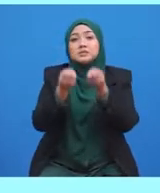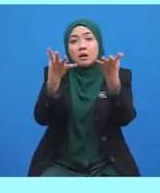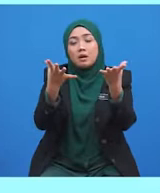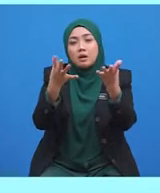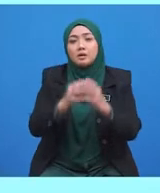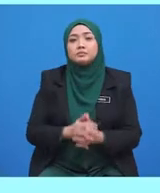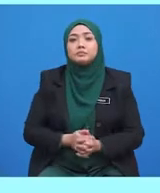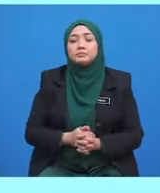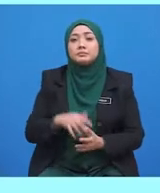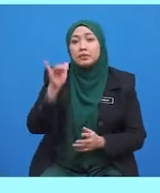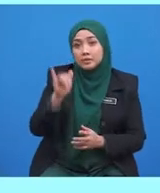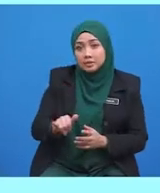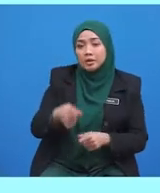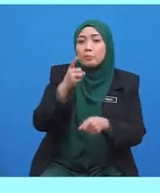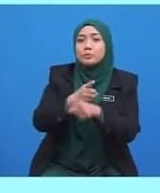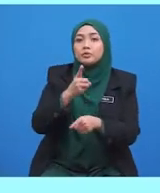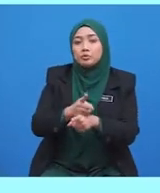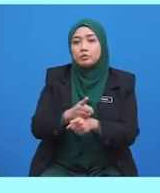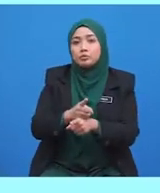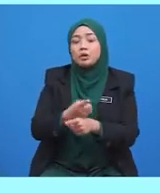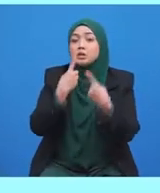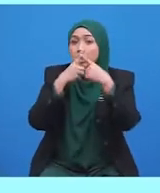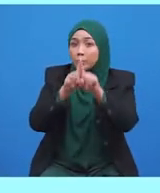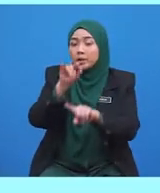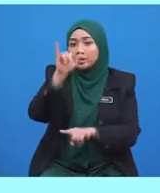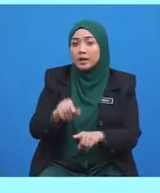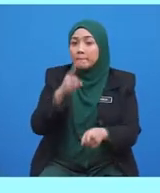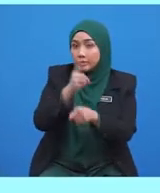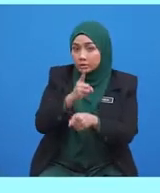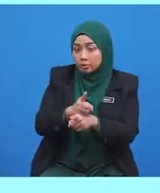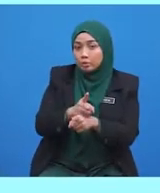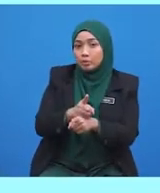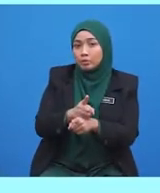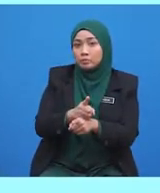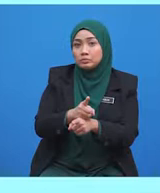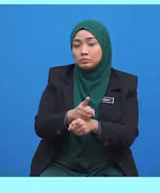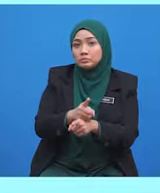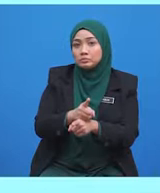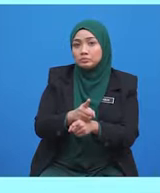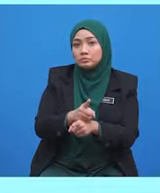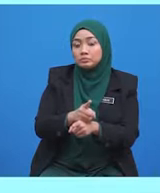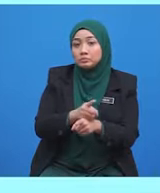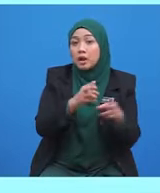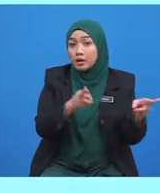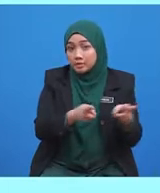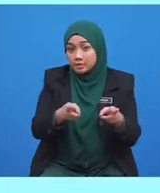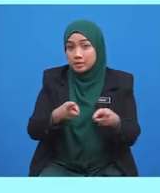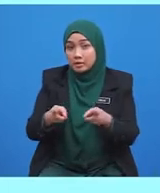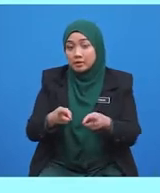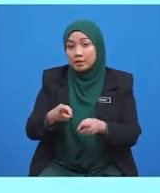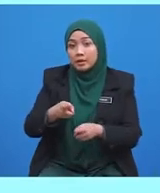banyak. Ya, tentu sekali jawapan yang sepatutnya ialah